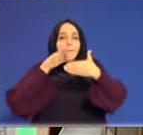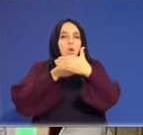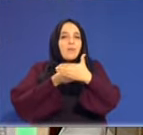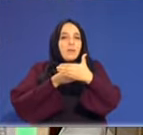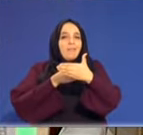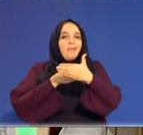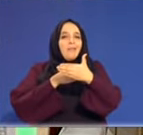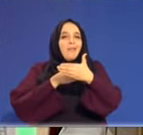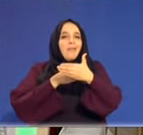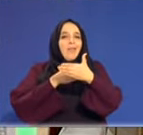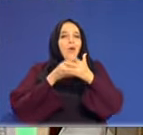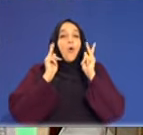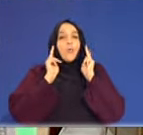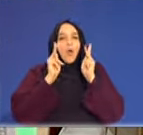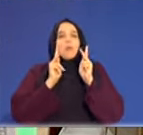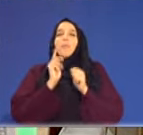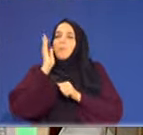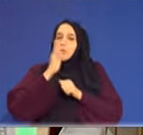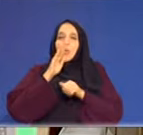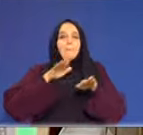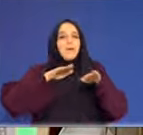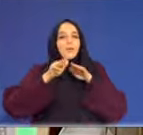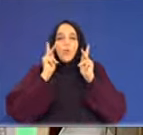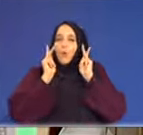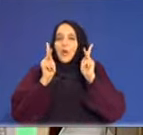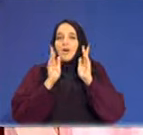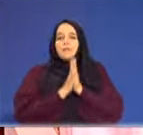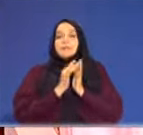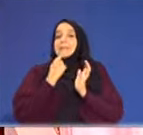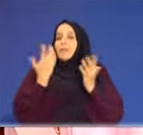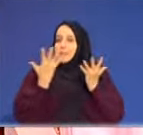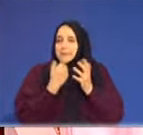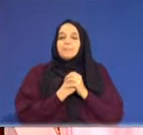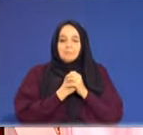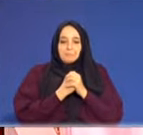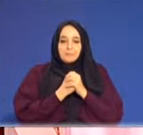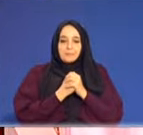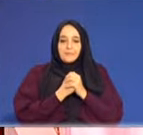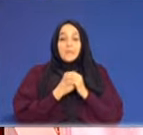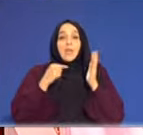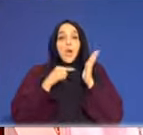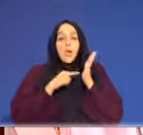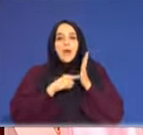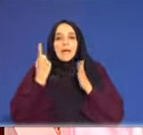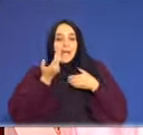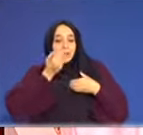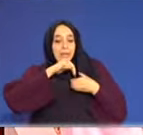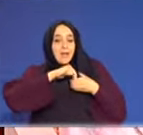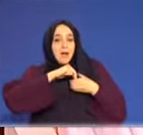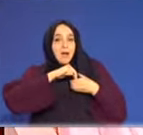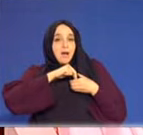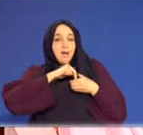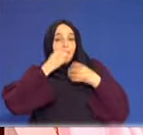تقتضي نبل الوسائل، بمعنى أن تنصرف نية الإنسان